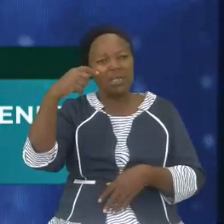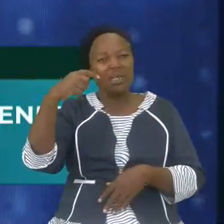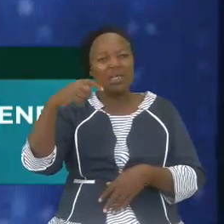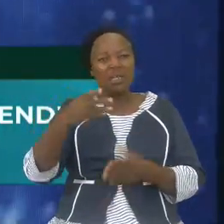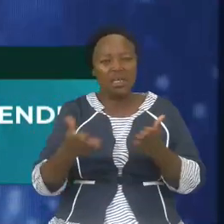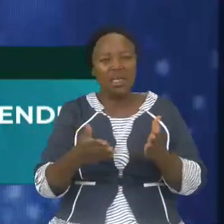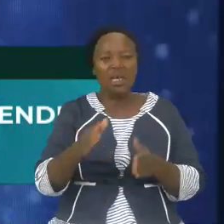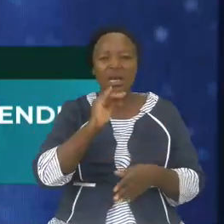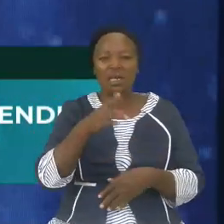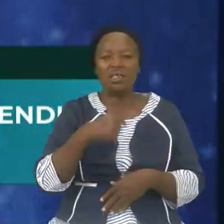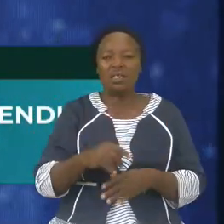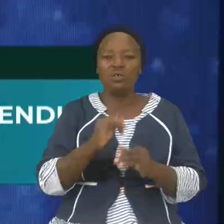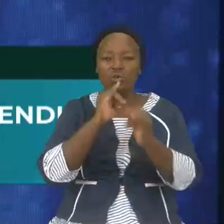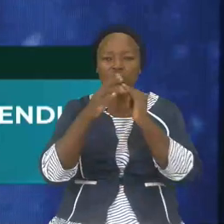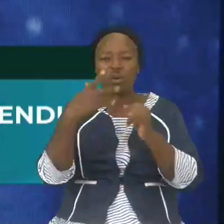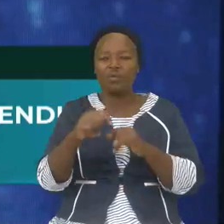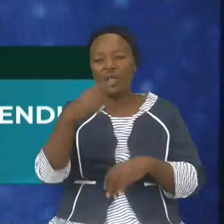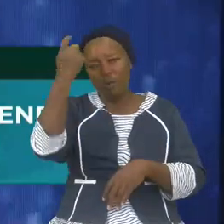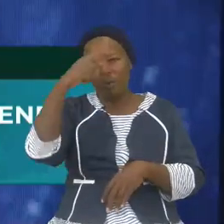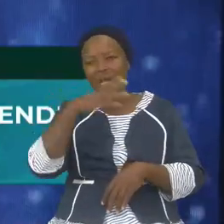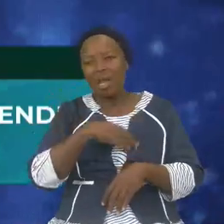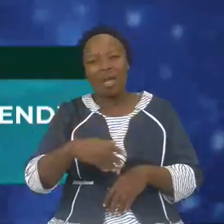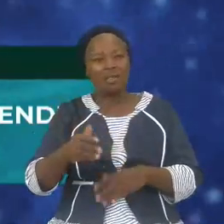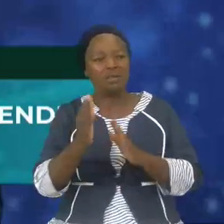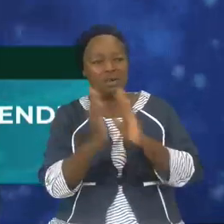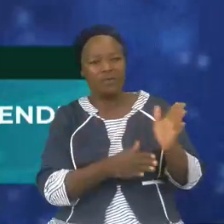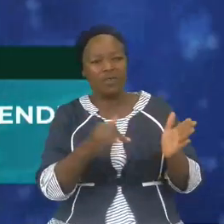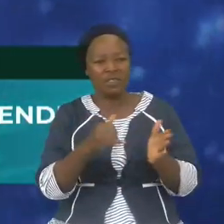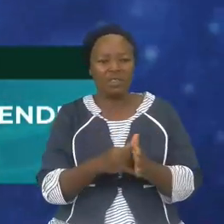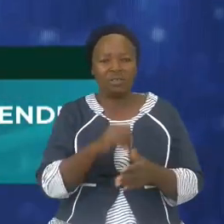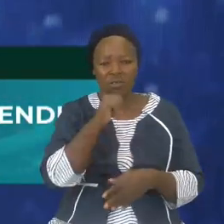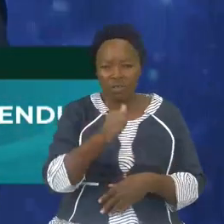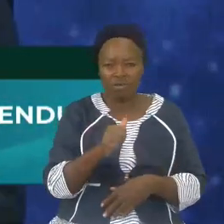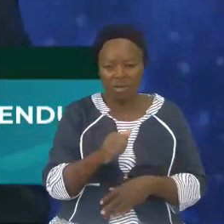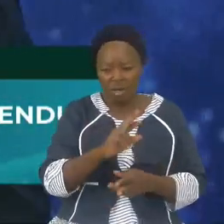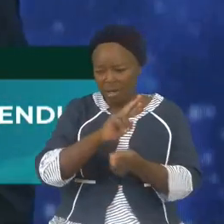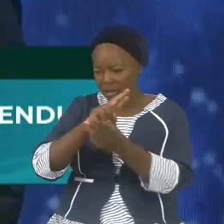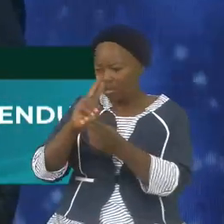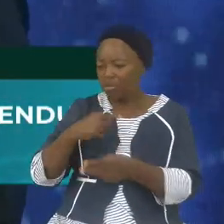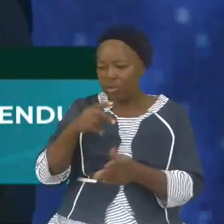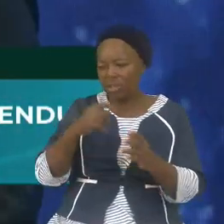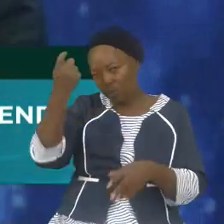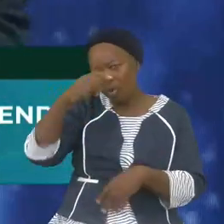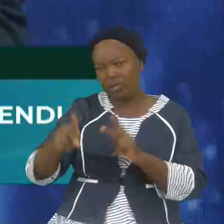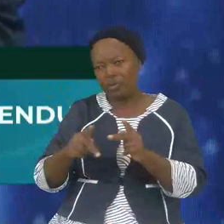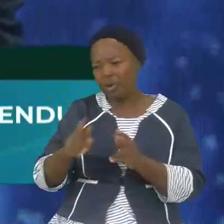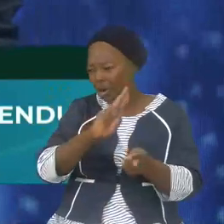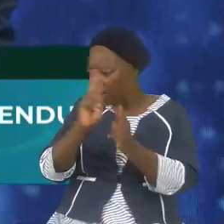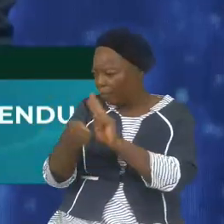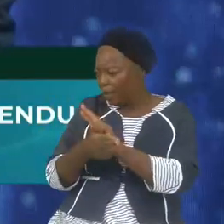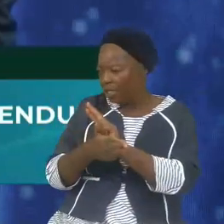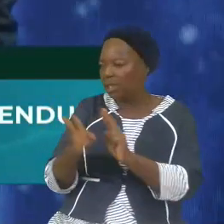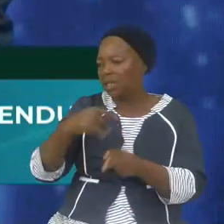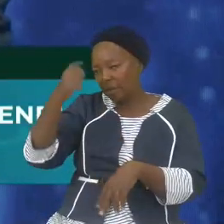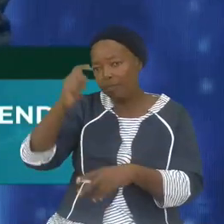Proverbe 8, Proverbe 8, verset 33, Proverbe 8 et 33. Voici les sages. Écoute